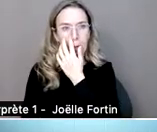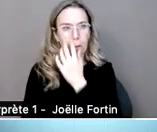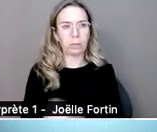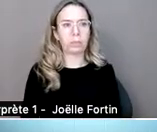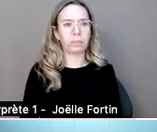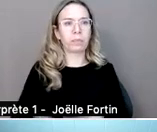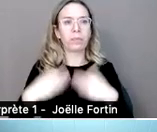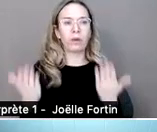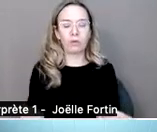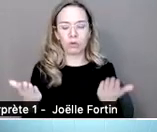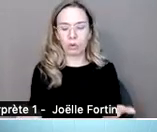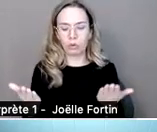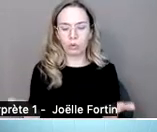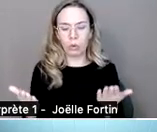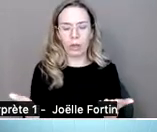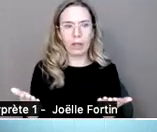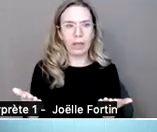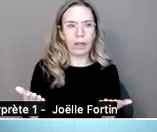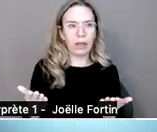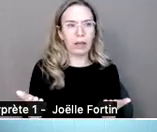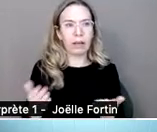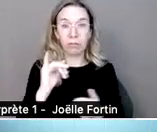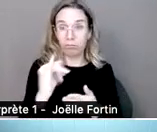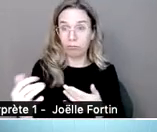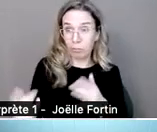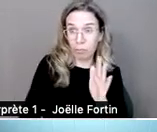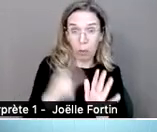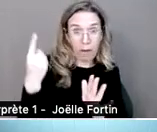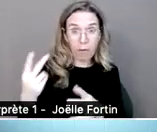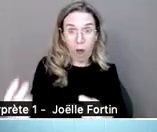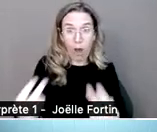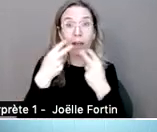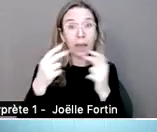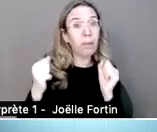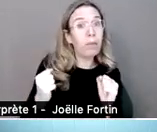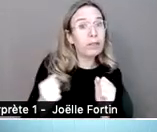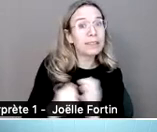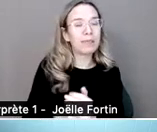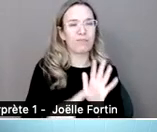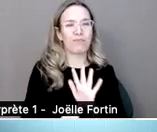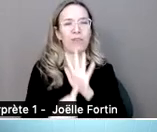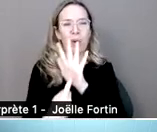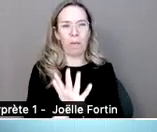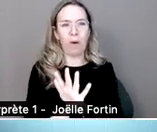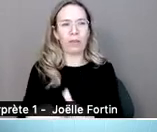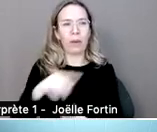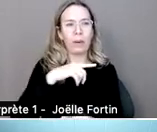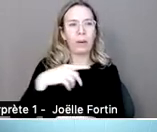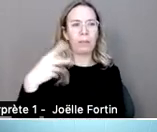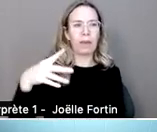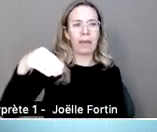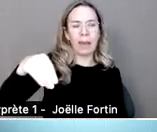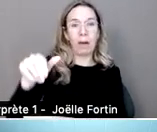Aujourd'hui, nous allons, pour ceux qui se joignent à nous pour la première fois, nous vous présentons Prévention de la maltraitance